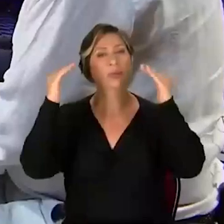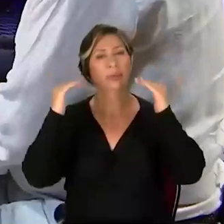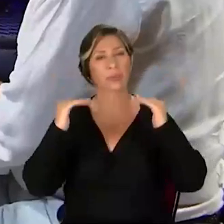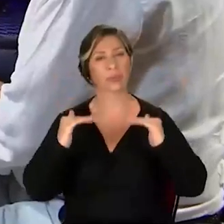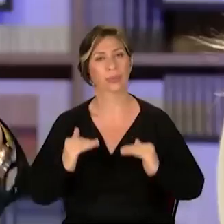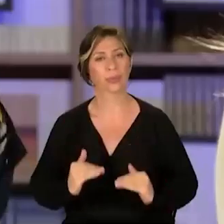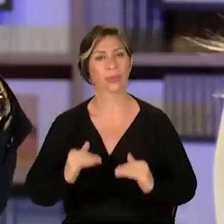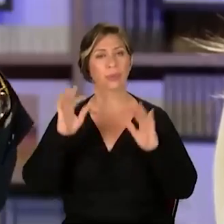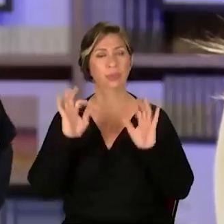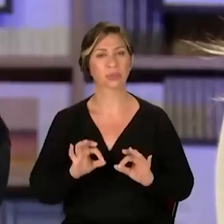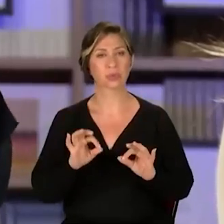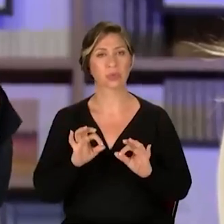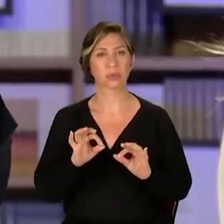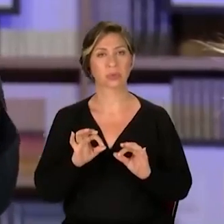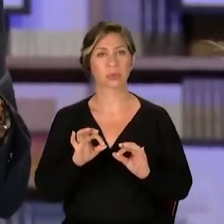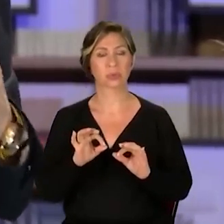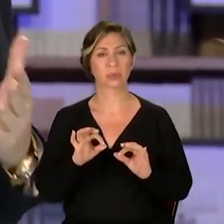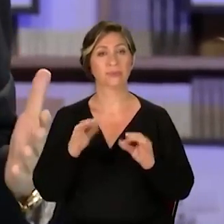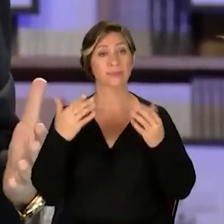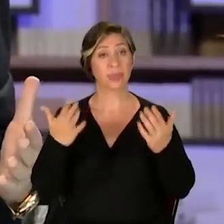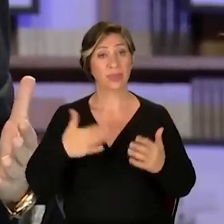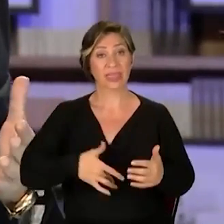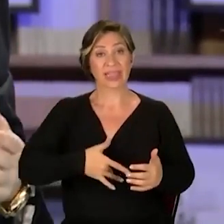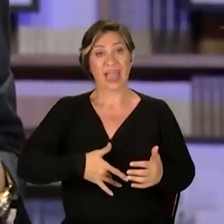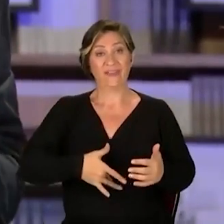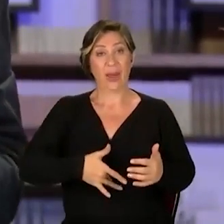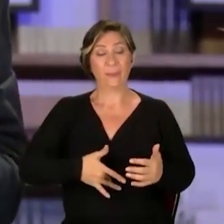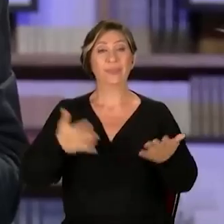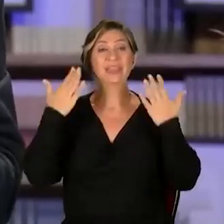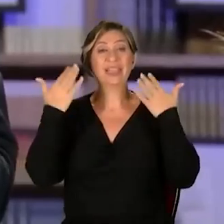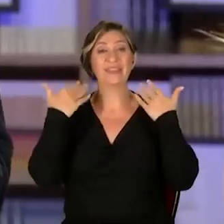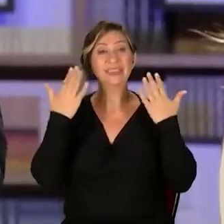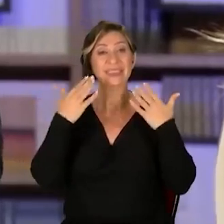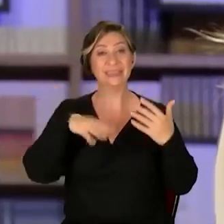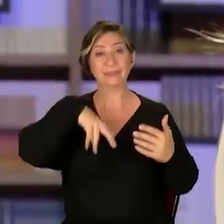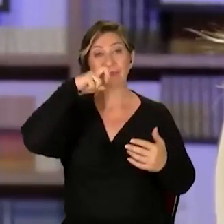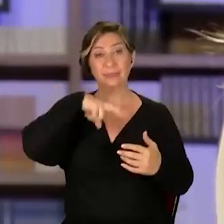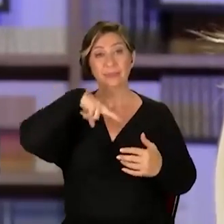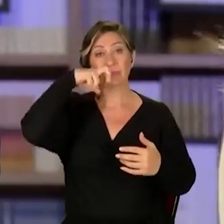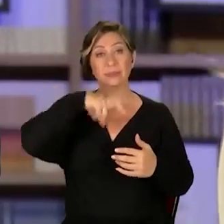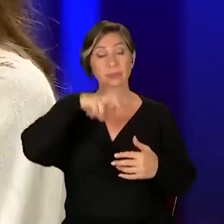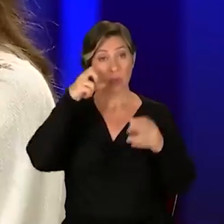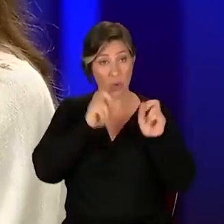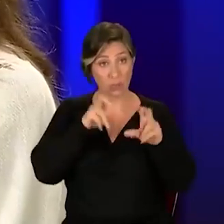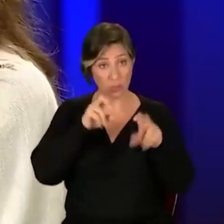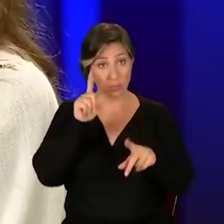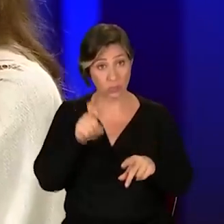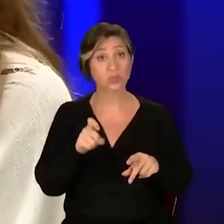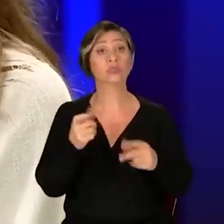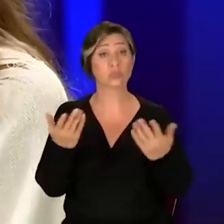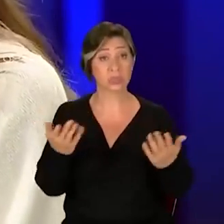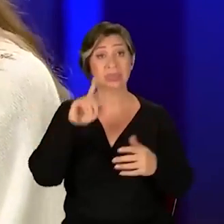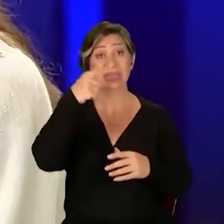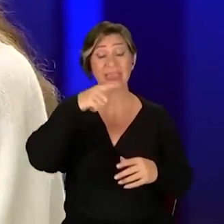Hey! Peki, tabii ki diyafram nefesini öğretiyor musunuz? Öğretiyorum tabii. Diyafram